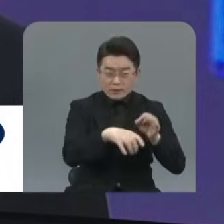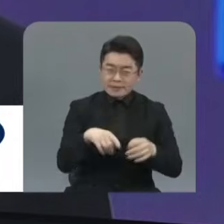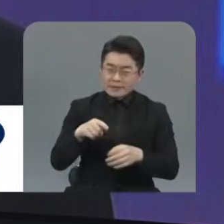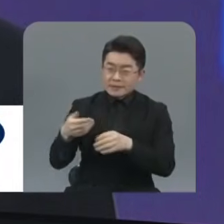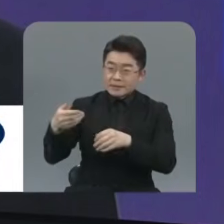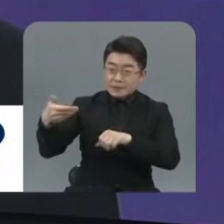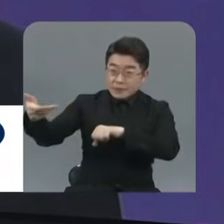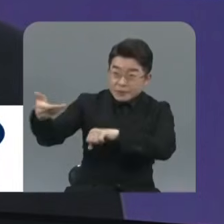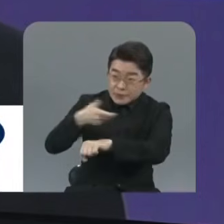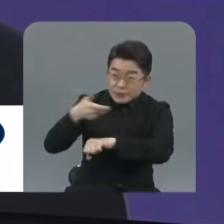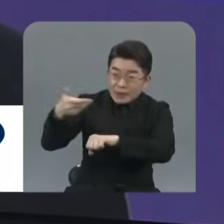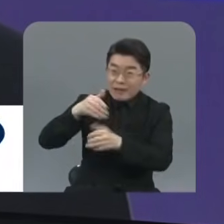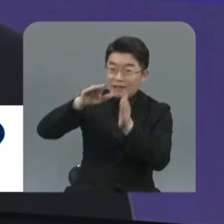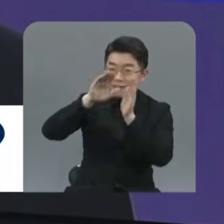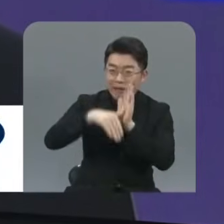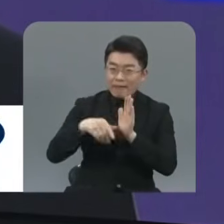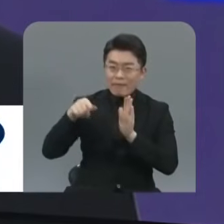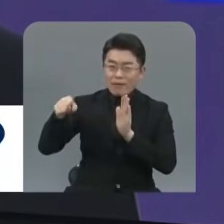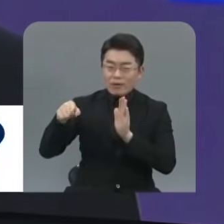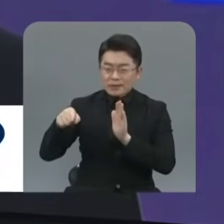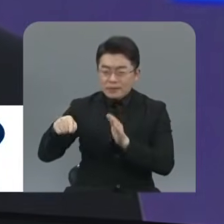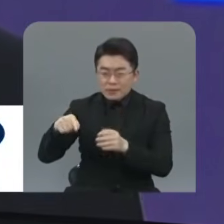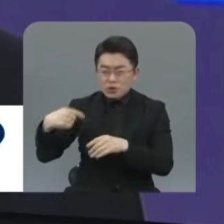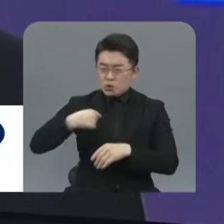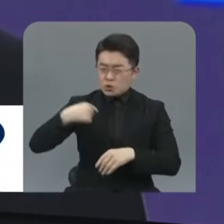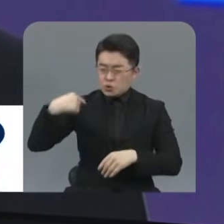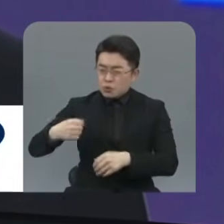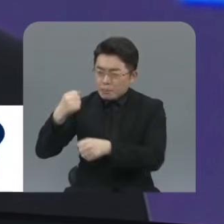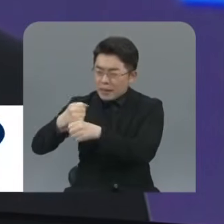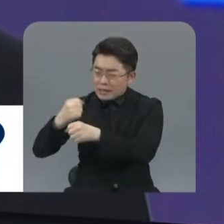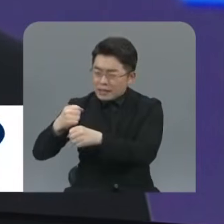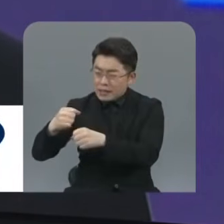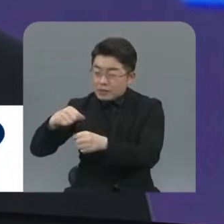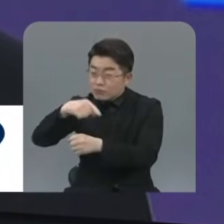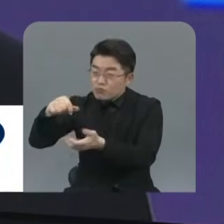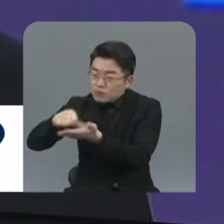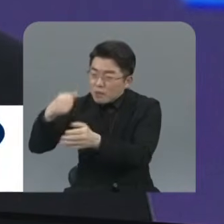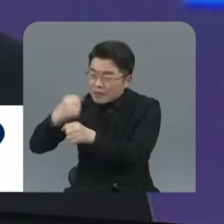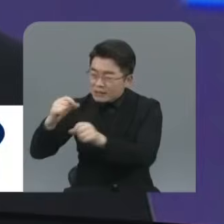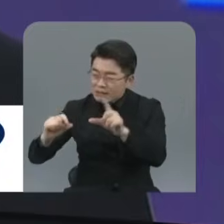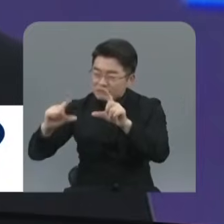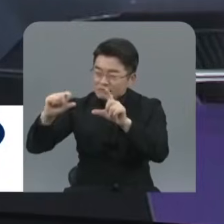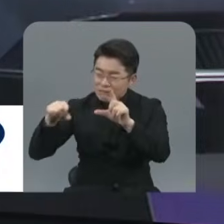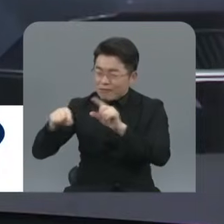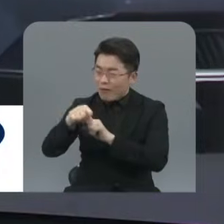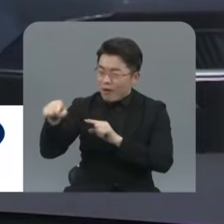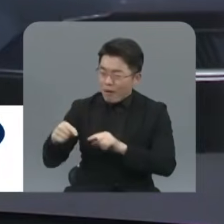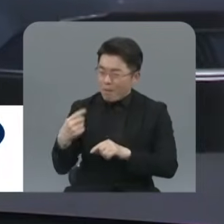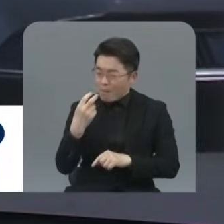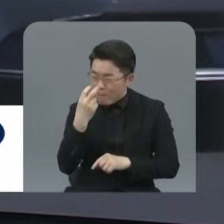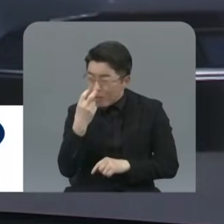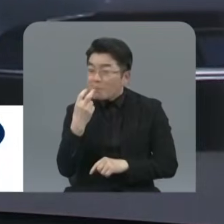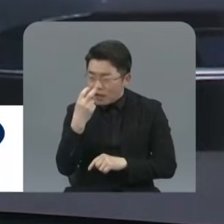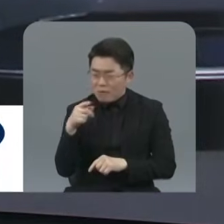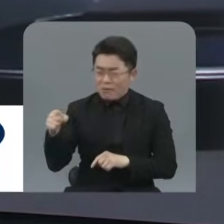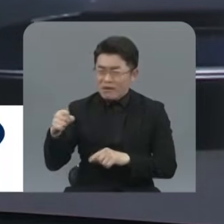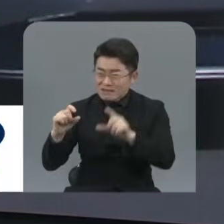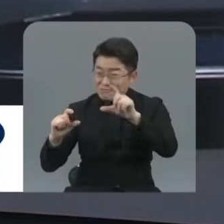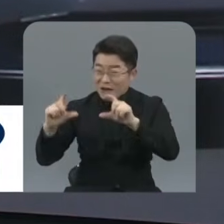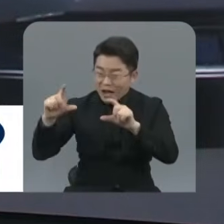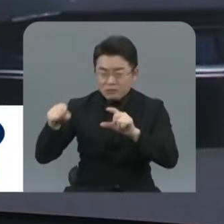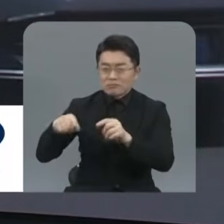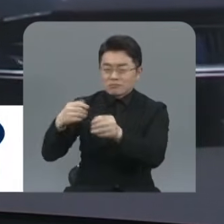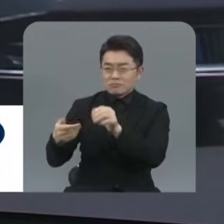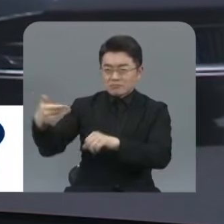수입할 때 특정 나라의 원자재가 얼마나 쓰였는지 들여다보기로 했습니다. 우리나라 입장에서는 자동차와 2차